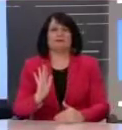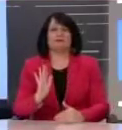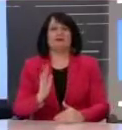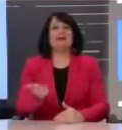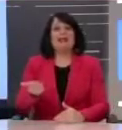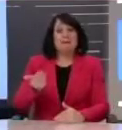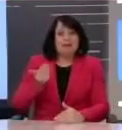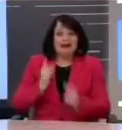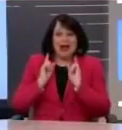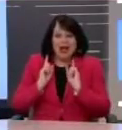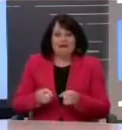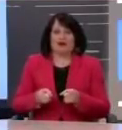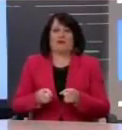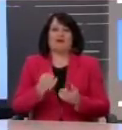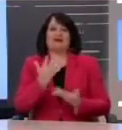προϋπολογιστέν των δαπανών.